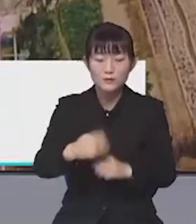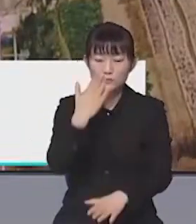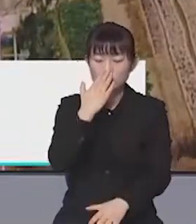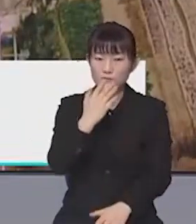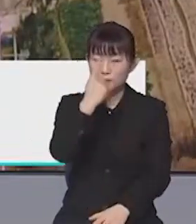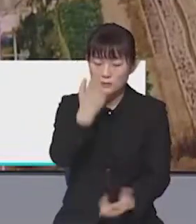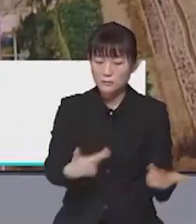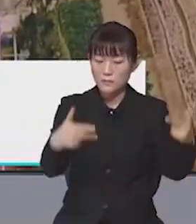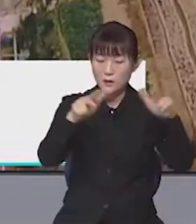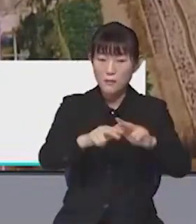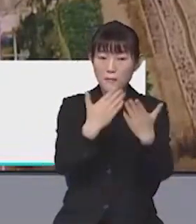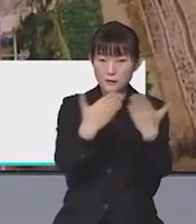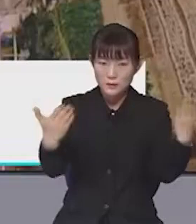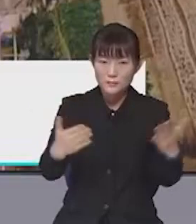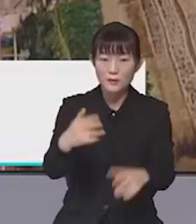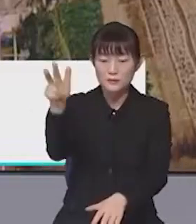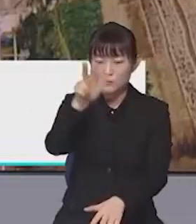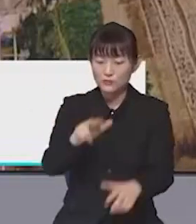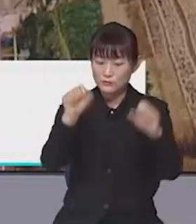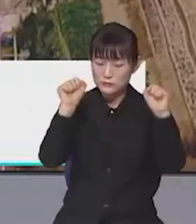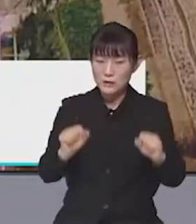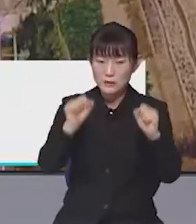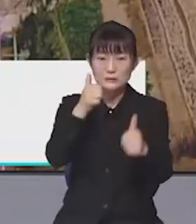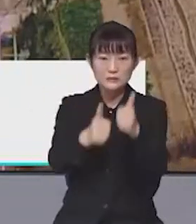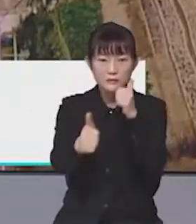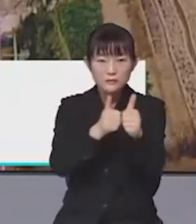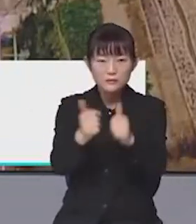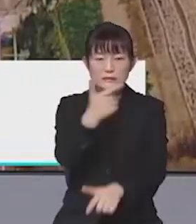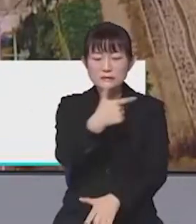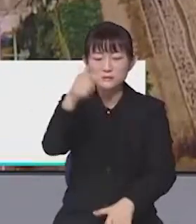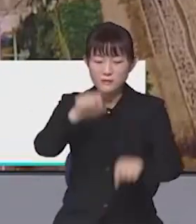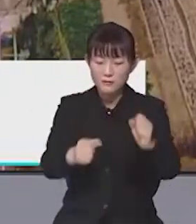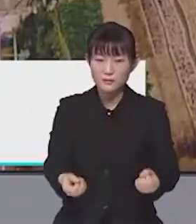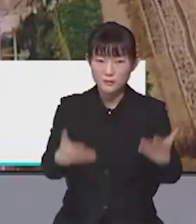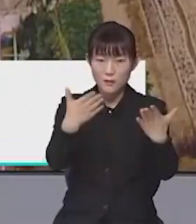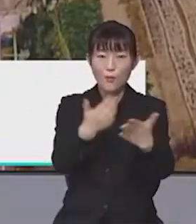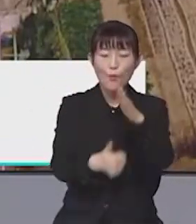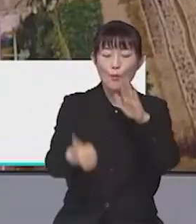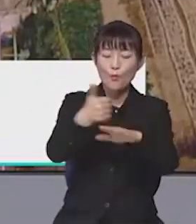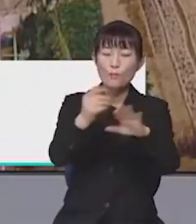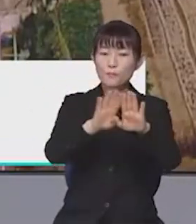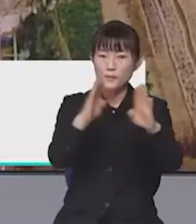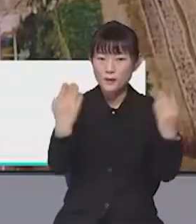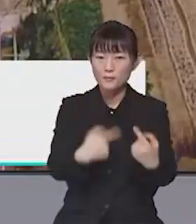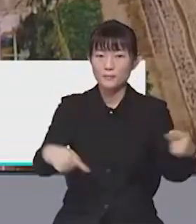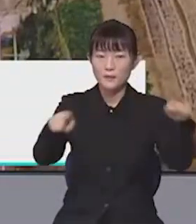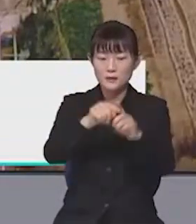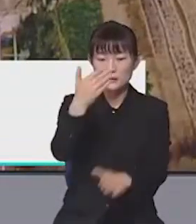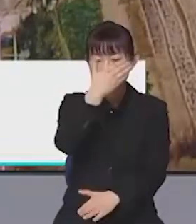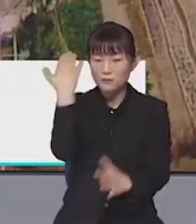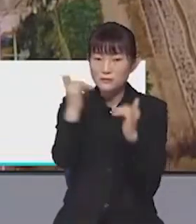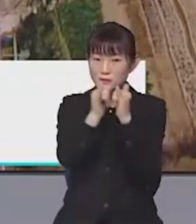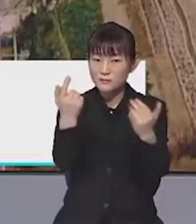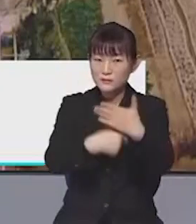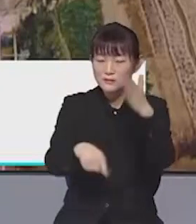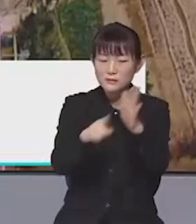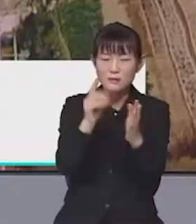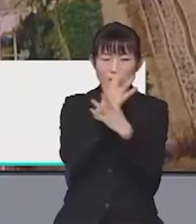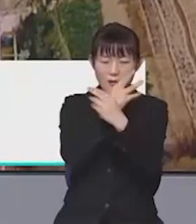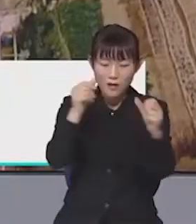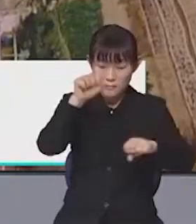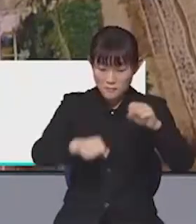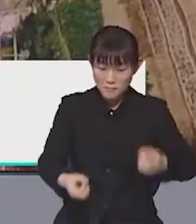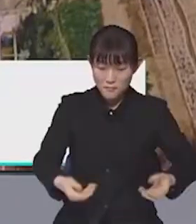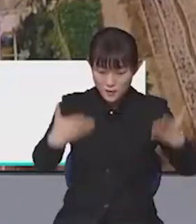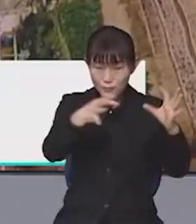순천만 국제정원 박람회와 전국체전 등 대형 행사들의 성공 개최와 함께 MZ세대를 겨냥한 다양한 이벤트를